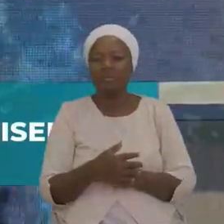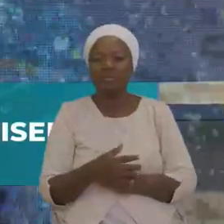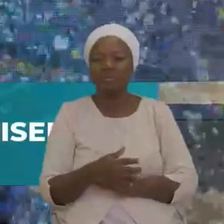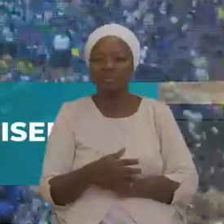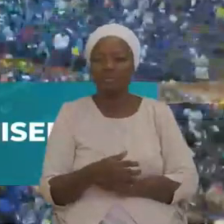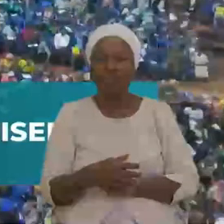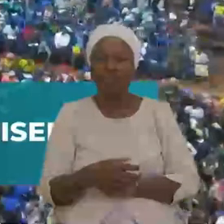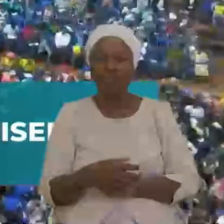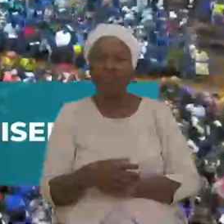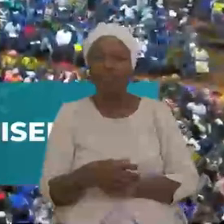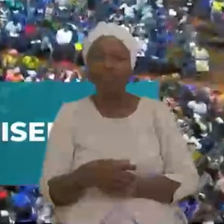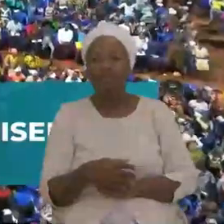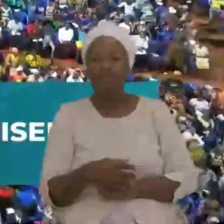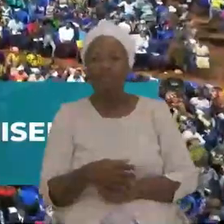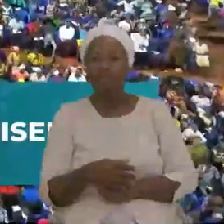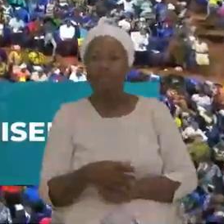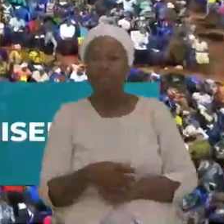génération.